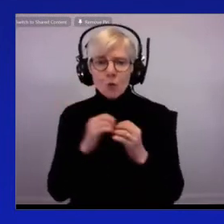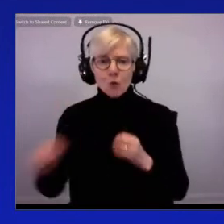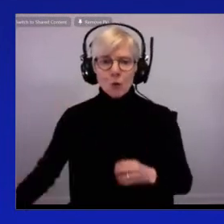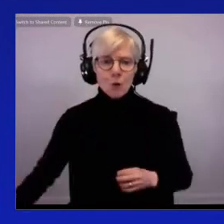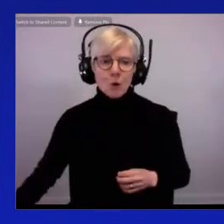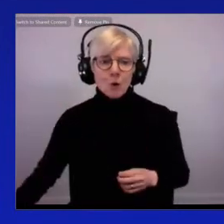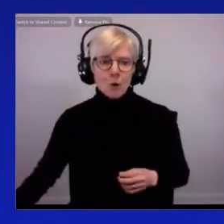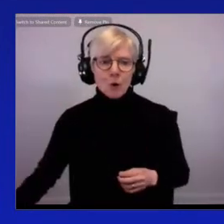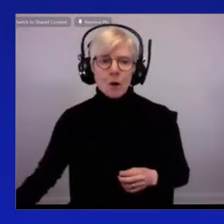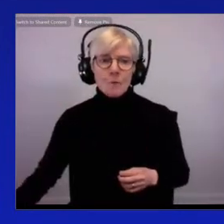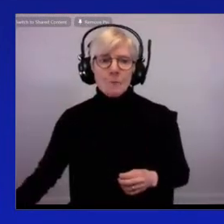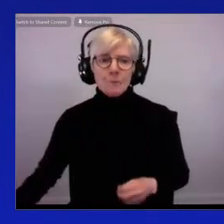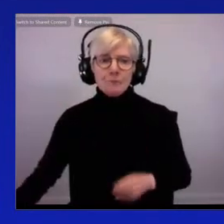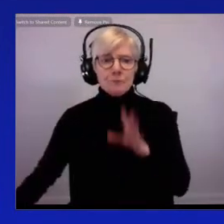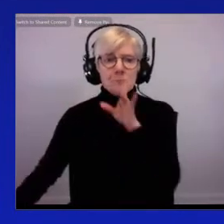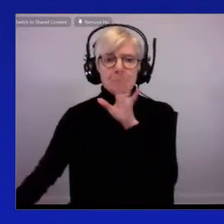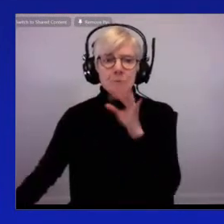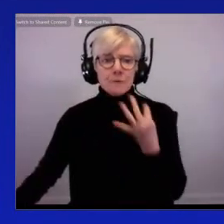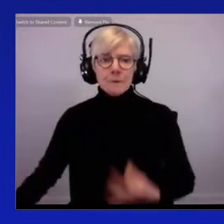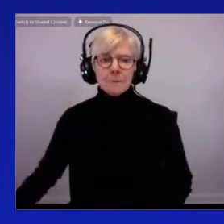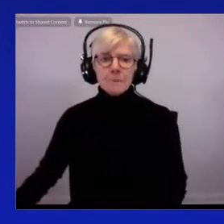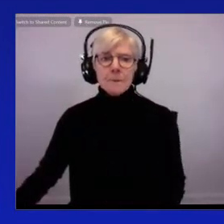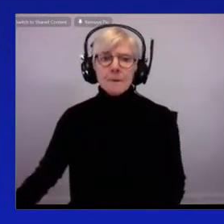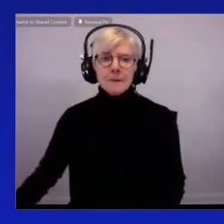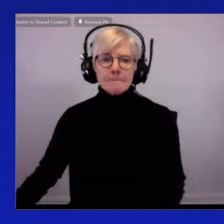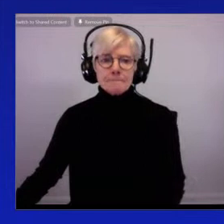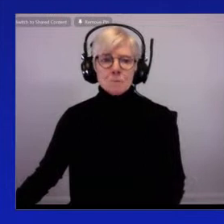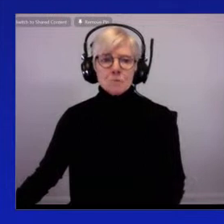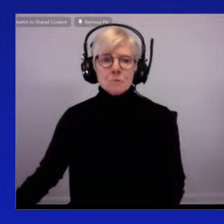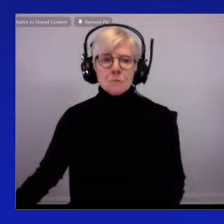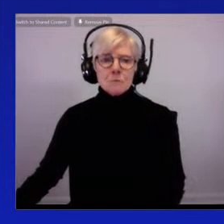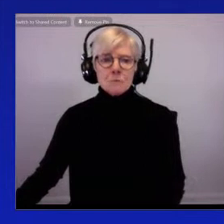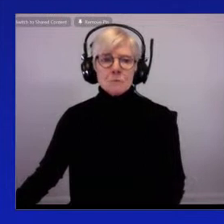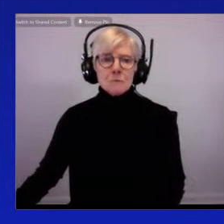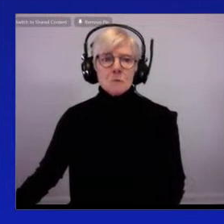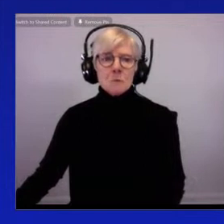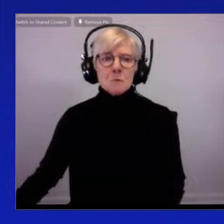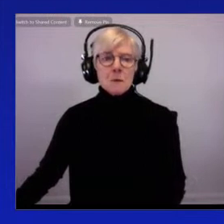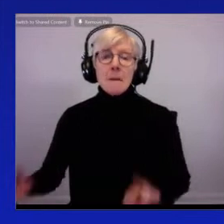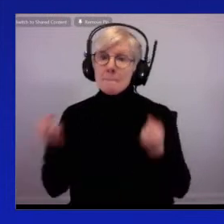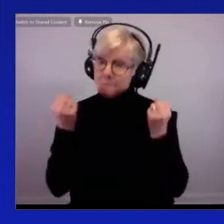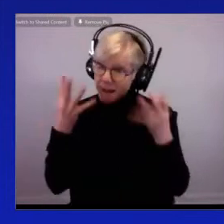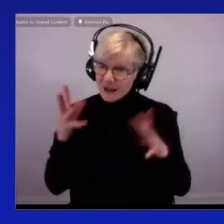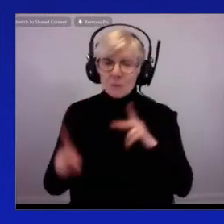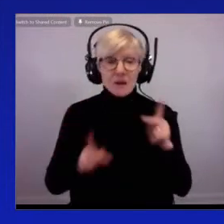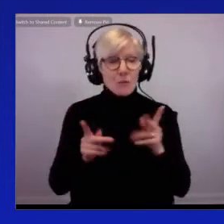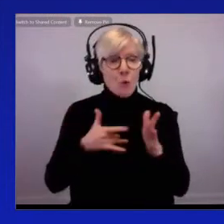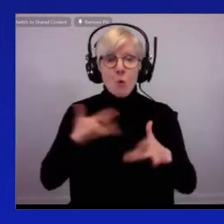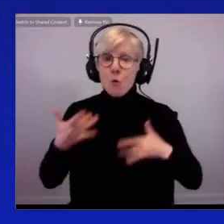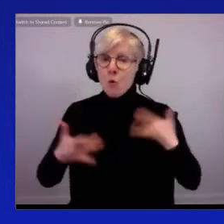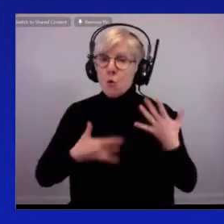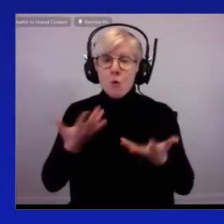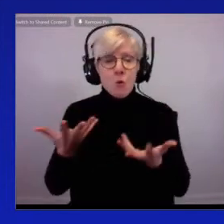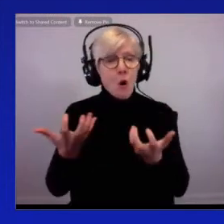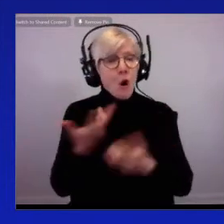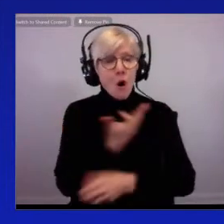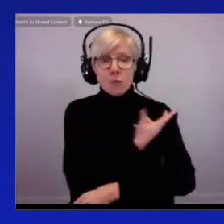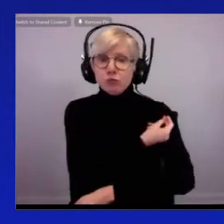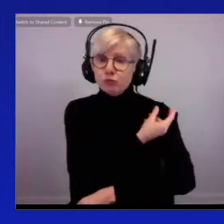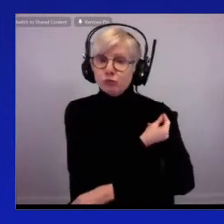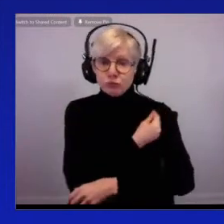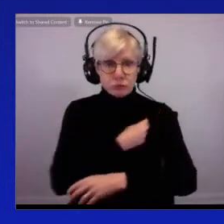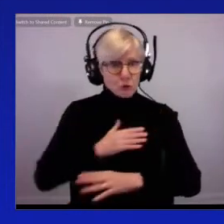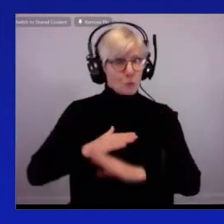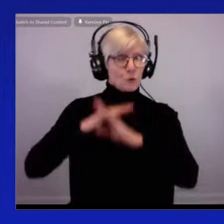Bon nombre de résidents ont hâte de recevoir un vaccin contre la grippe COVID-19. Les résidents